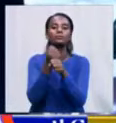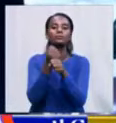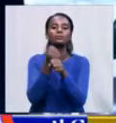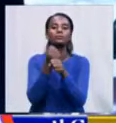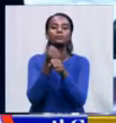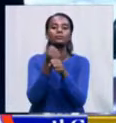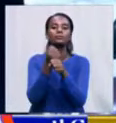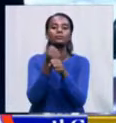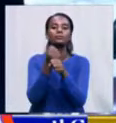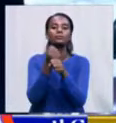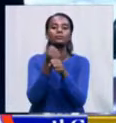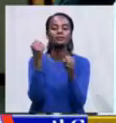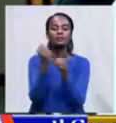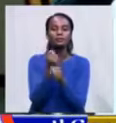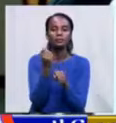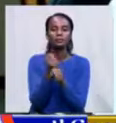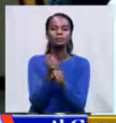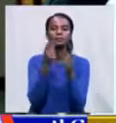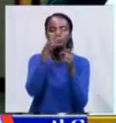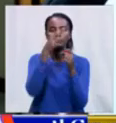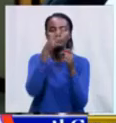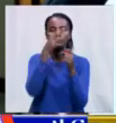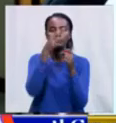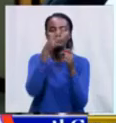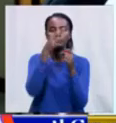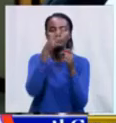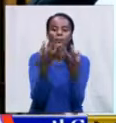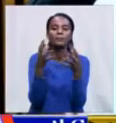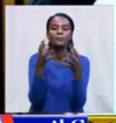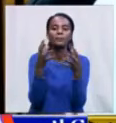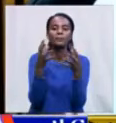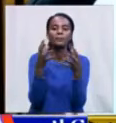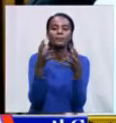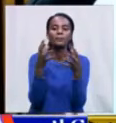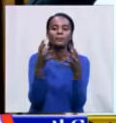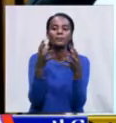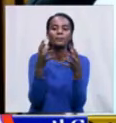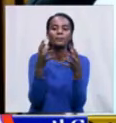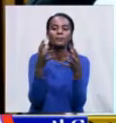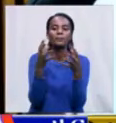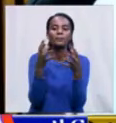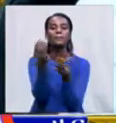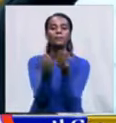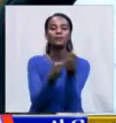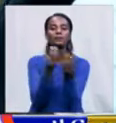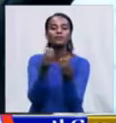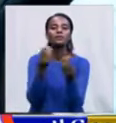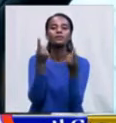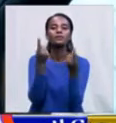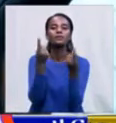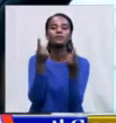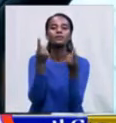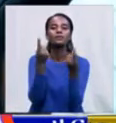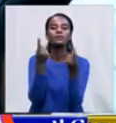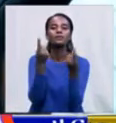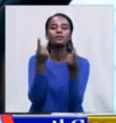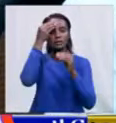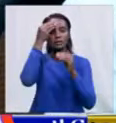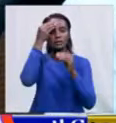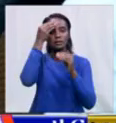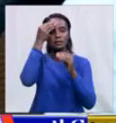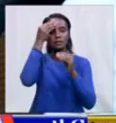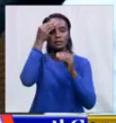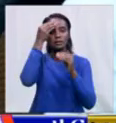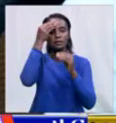የግንዛቤ ማስጨበጫ ስራ በመሰራቱ ምክንያት በአብዛኛው ገበያዎች ጥንቃቄ በማድረግ ለመገበያየት የተሞከረ ቢሆንም መዘናጋትና